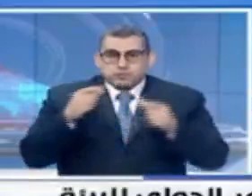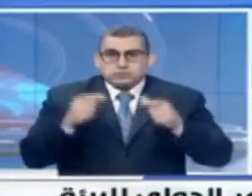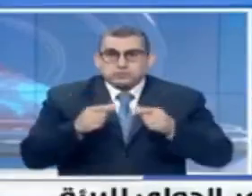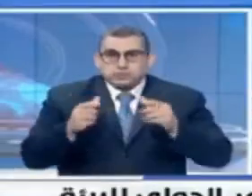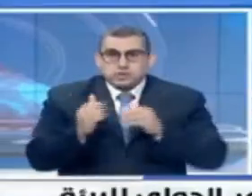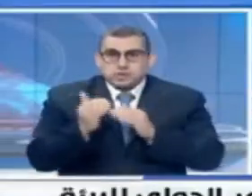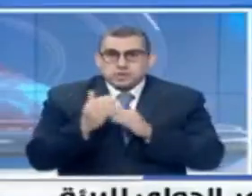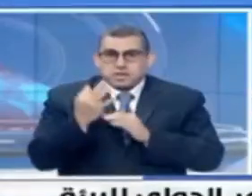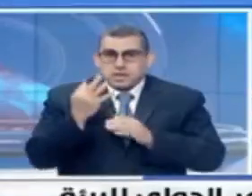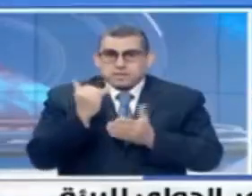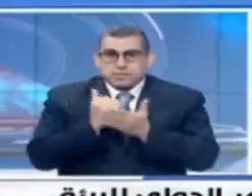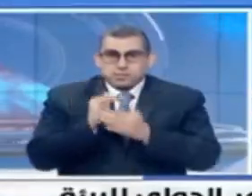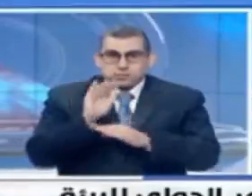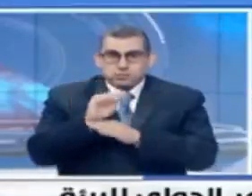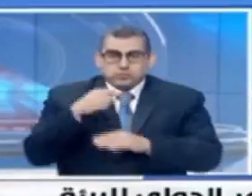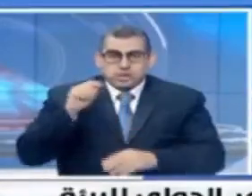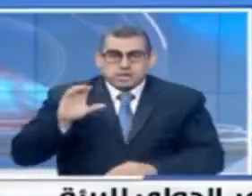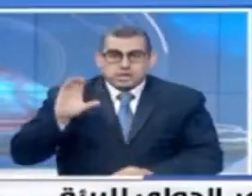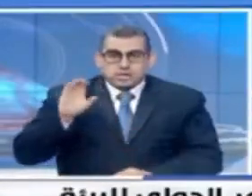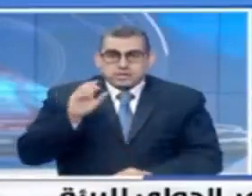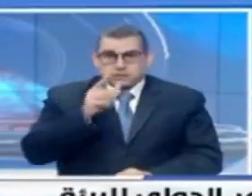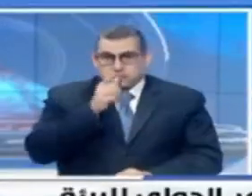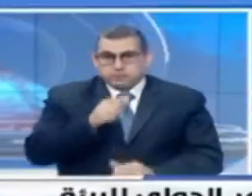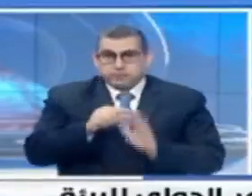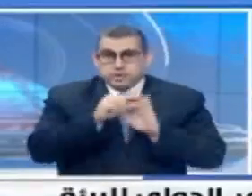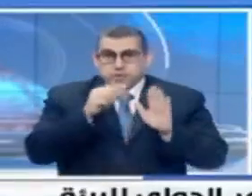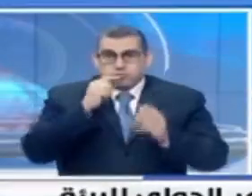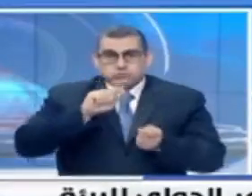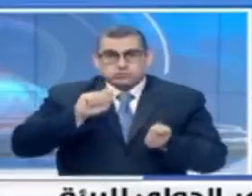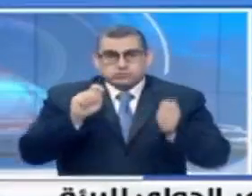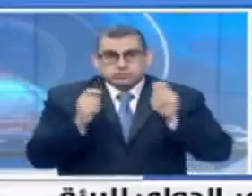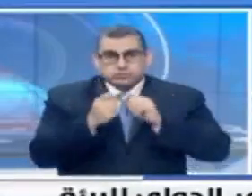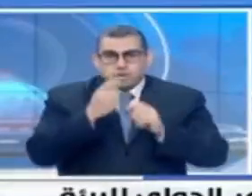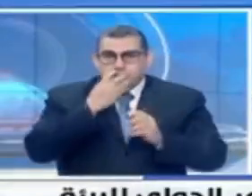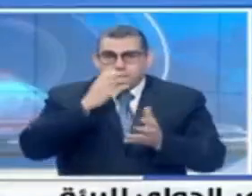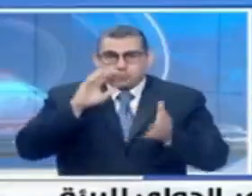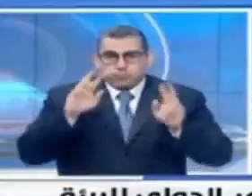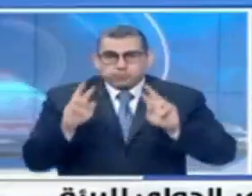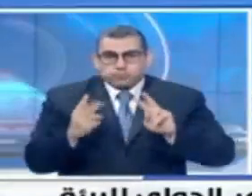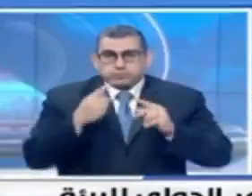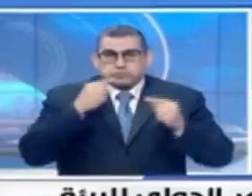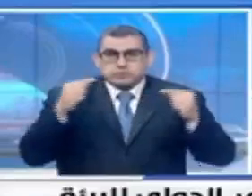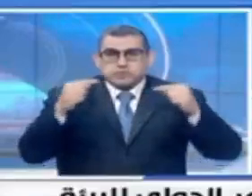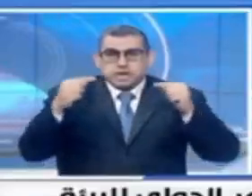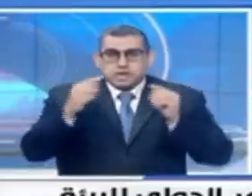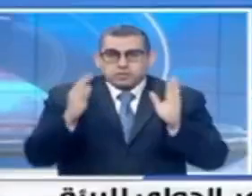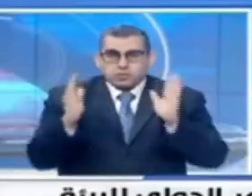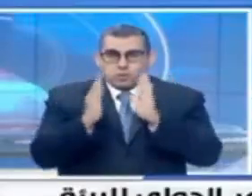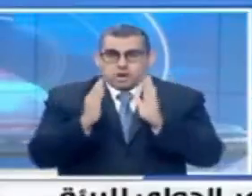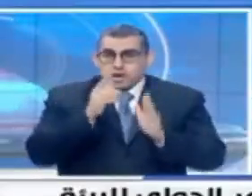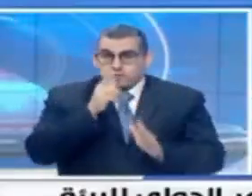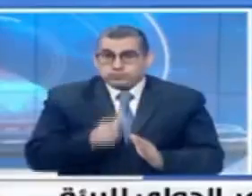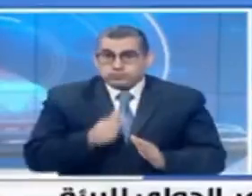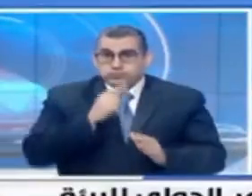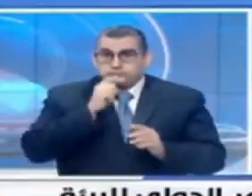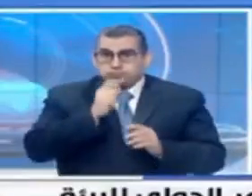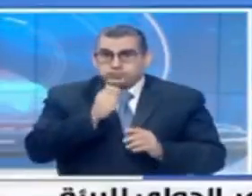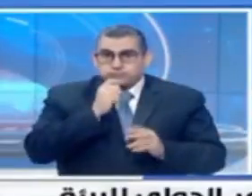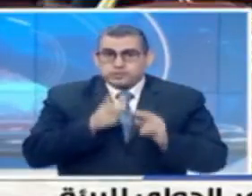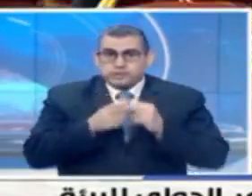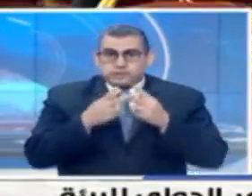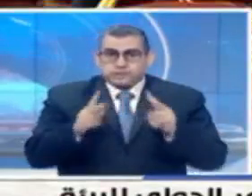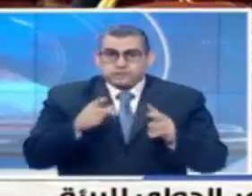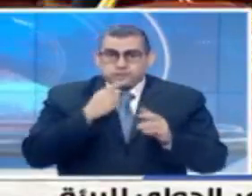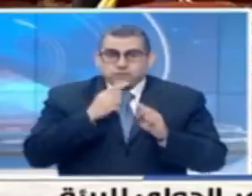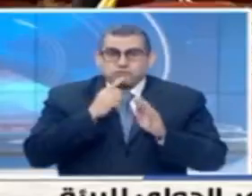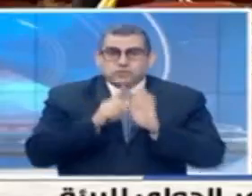3 أيام تحت رعاية السيد الرئيس عبد الفتاح السيسي بعنوان تغير المناخ والتحديات والمواجهة. وفي كلمته خلال الجلسة